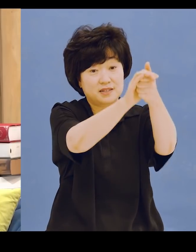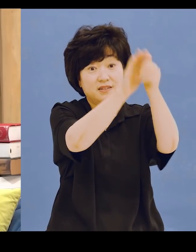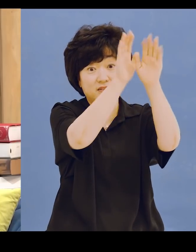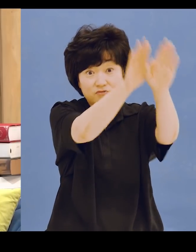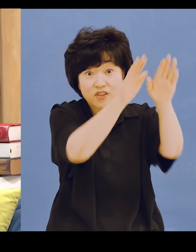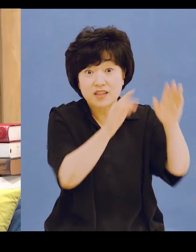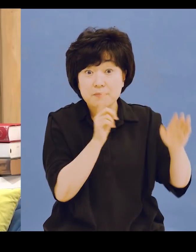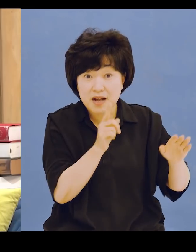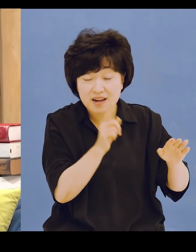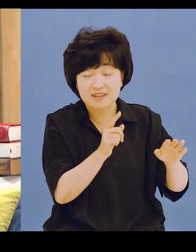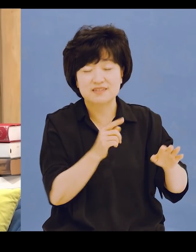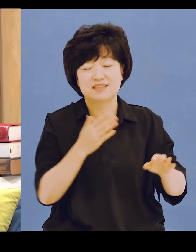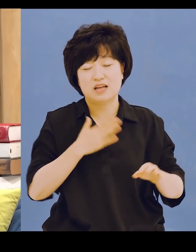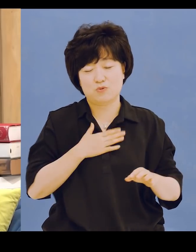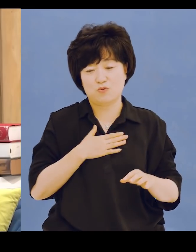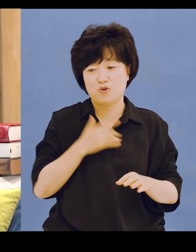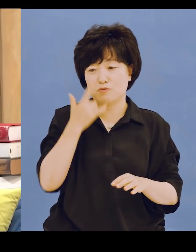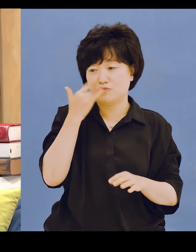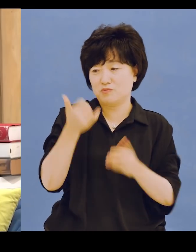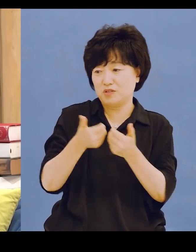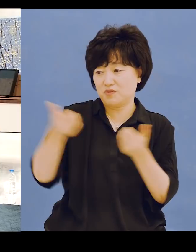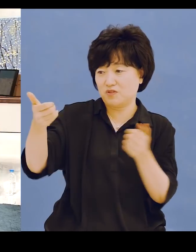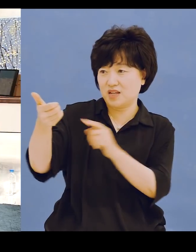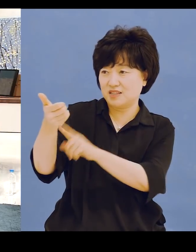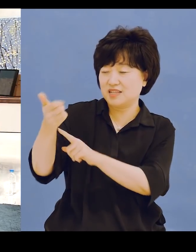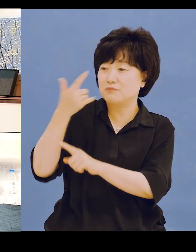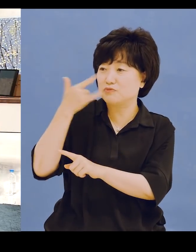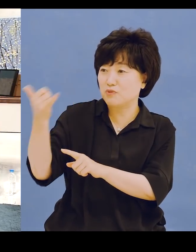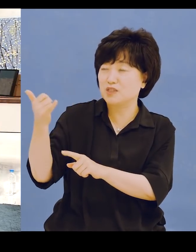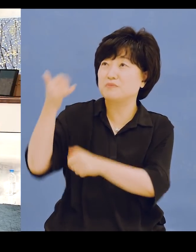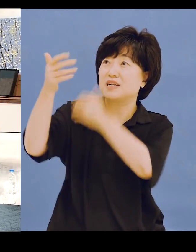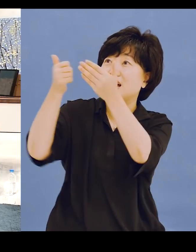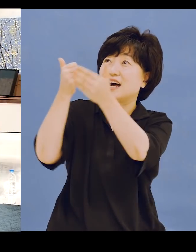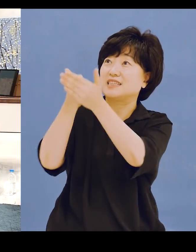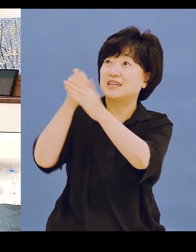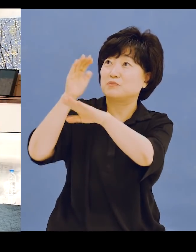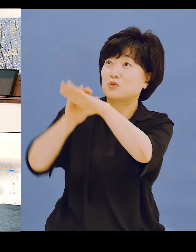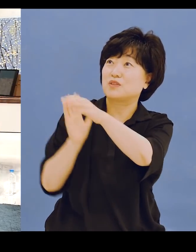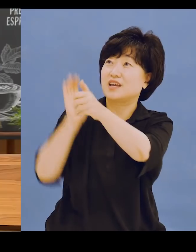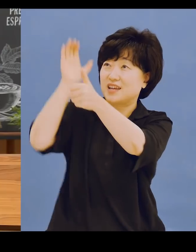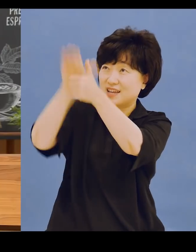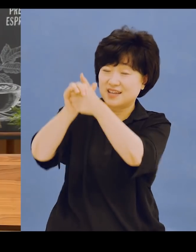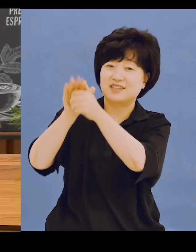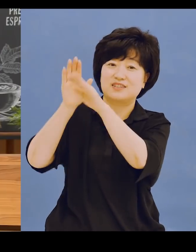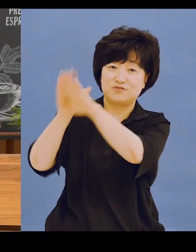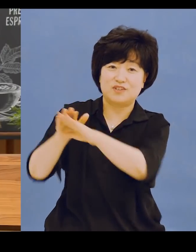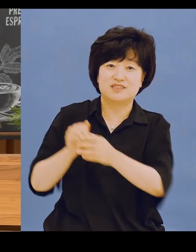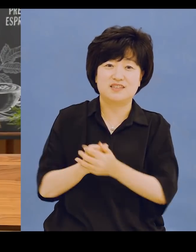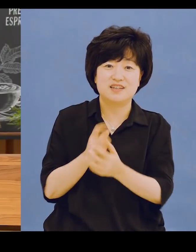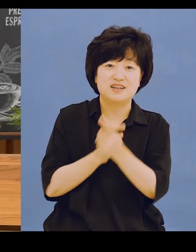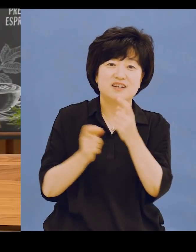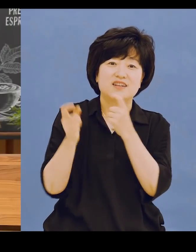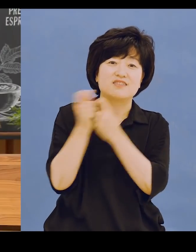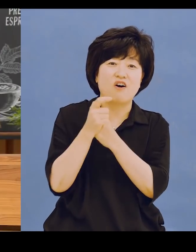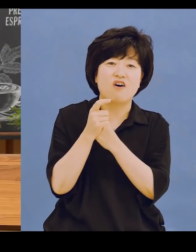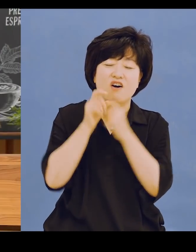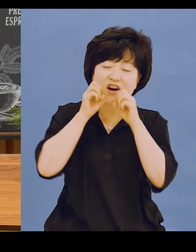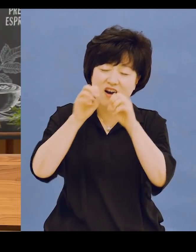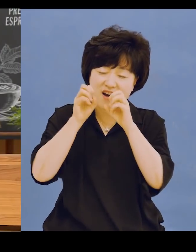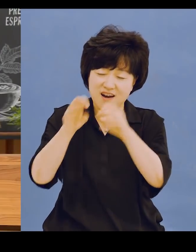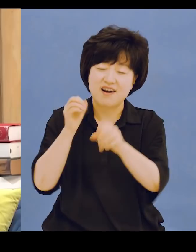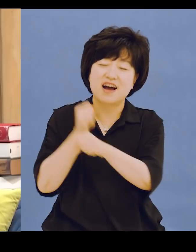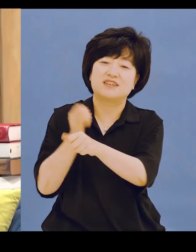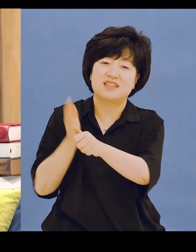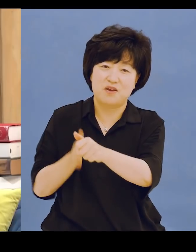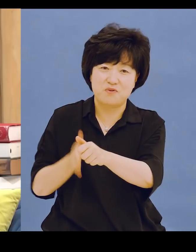어머니를 보내면서 두 분을 하나님 손에 의탁하였으니 더 정글 속에 들어가라고. 제가 그